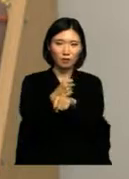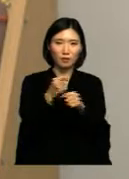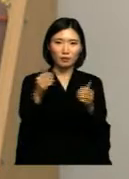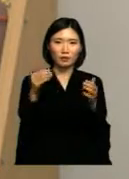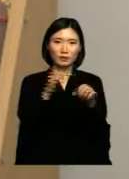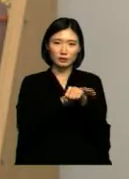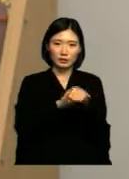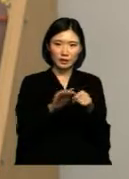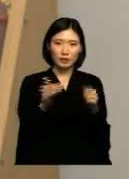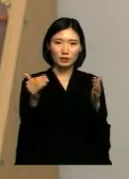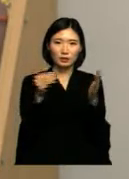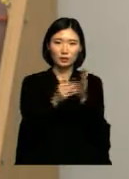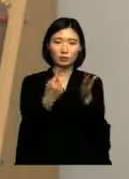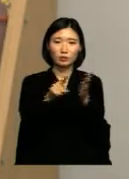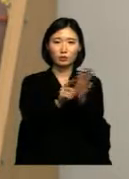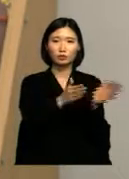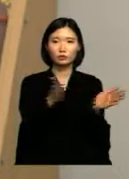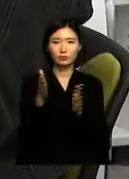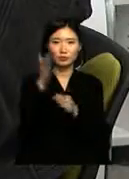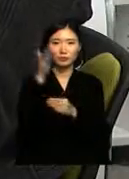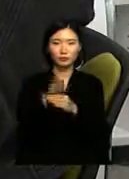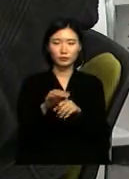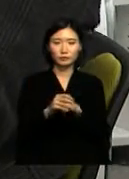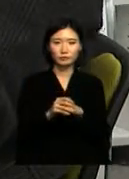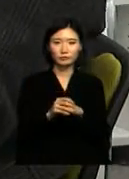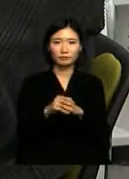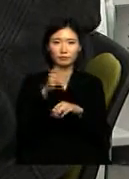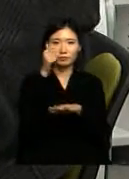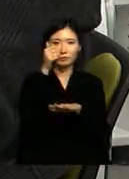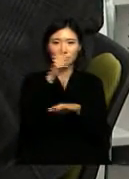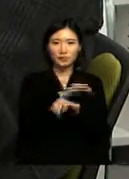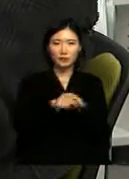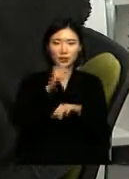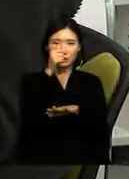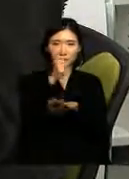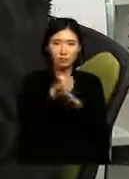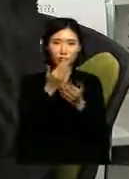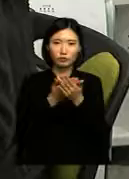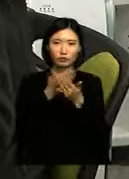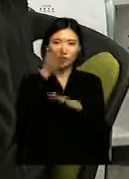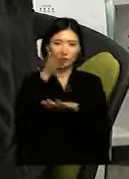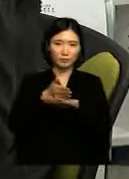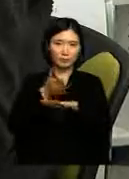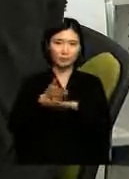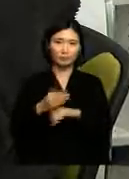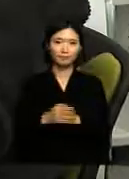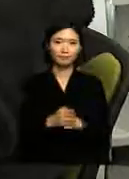잘 하도록 하려고 준비하고 있습니다. 마무리 잘 해주시고요. 오늘 말씀 잘 들었습니다. 네, 감사합니다.